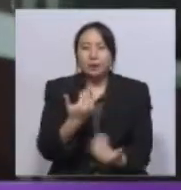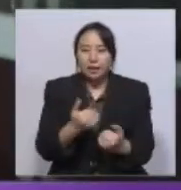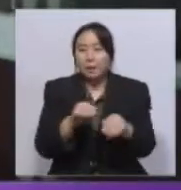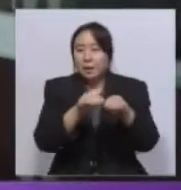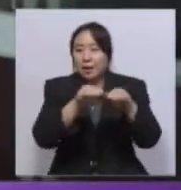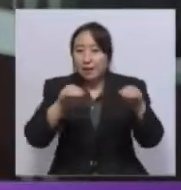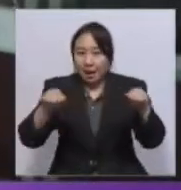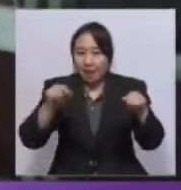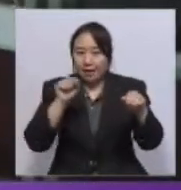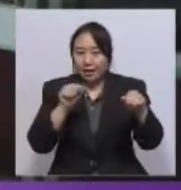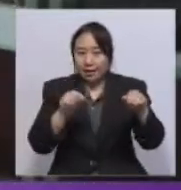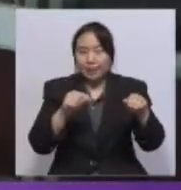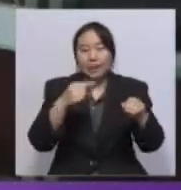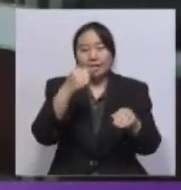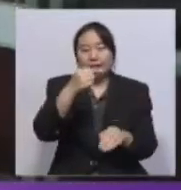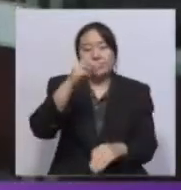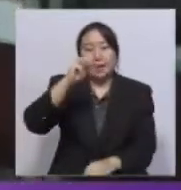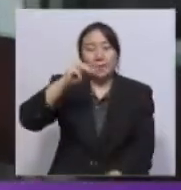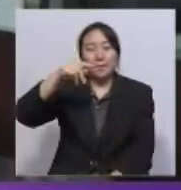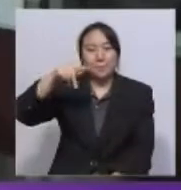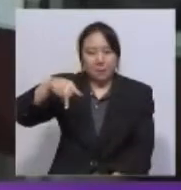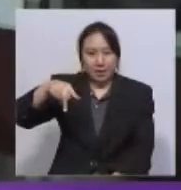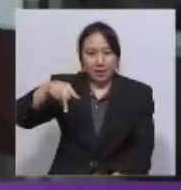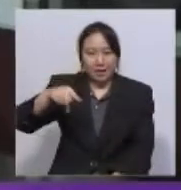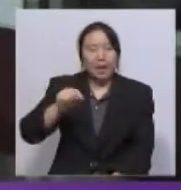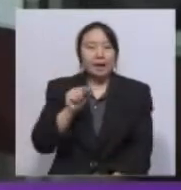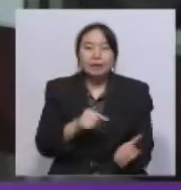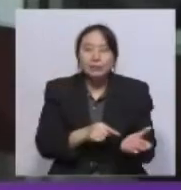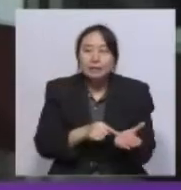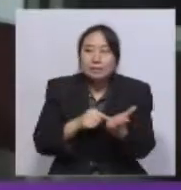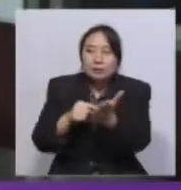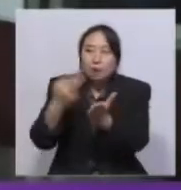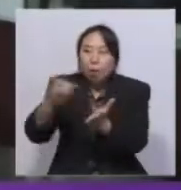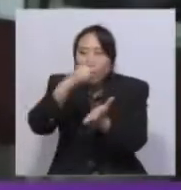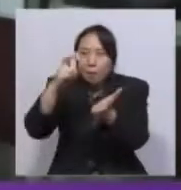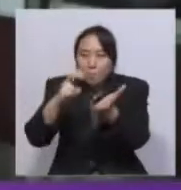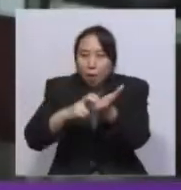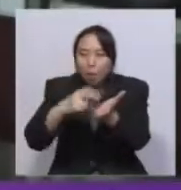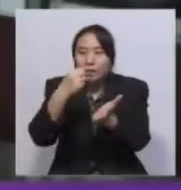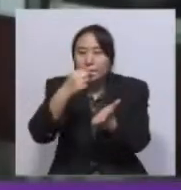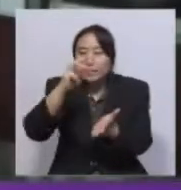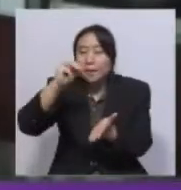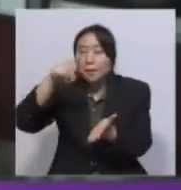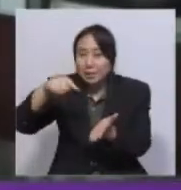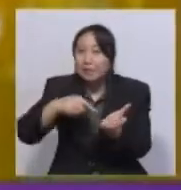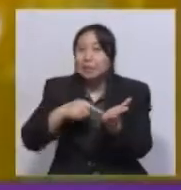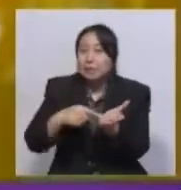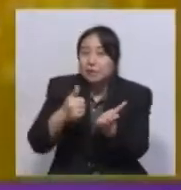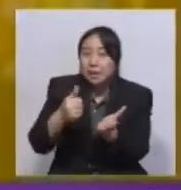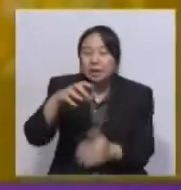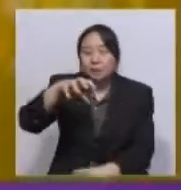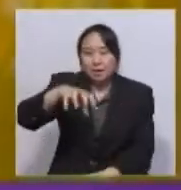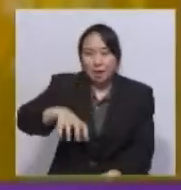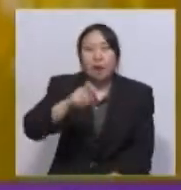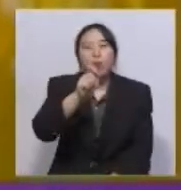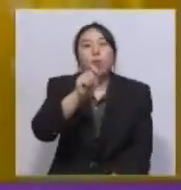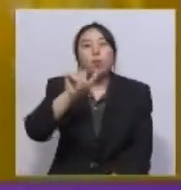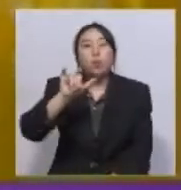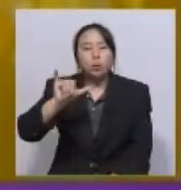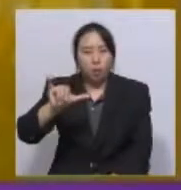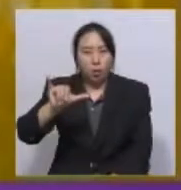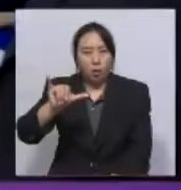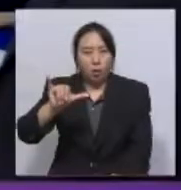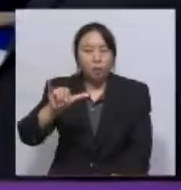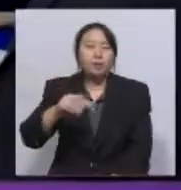ฑ์ขั้นต้นหรือ Primary GMP สามารถยื่นขอมาตรฐาน GMP ได้ที่สำนักงานคณะกรรมการอาหารและย